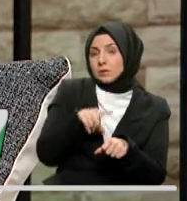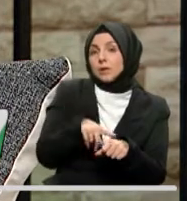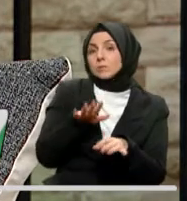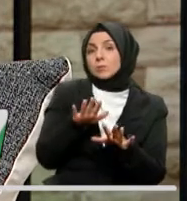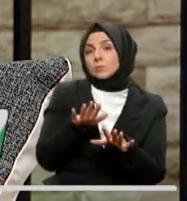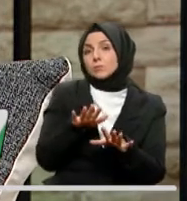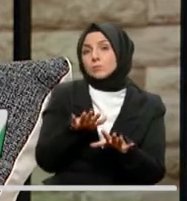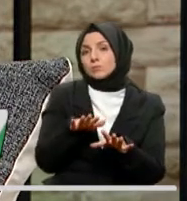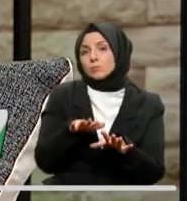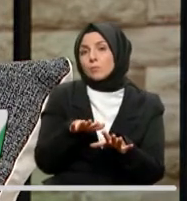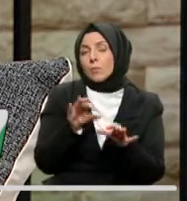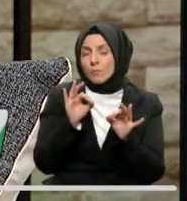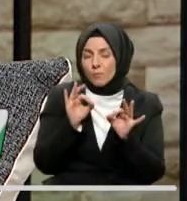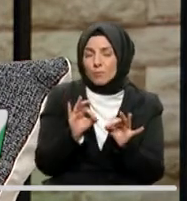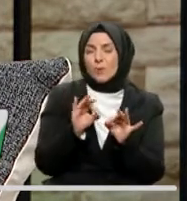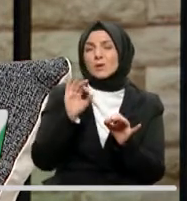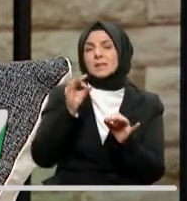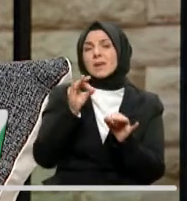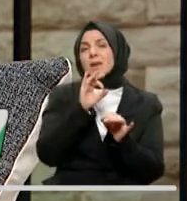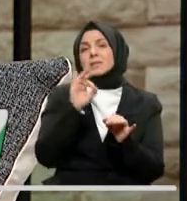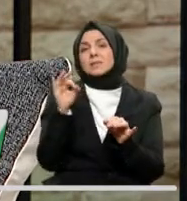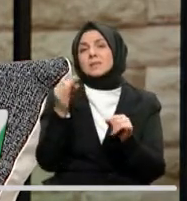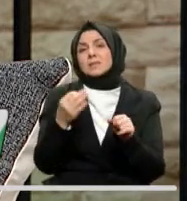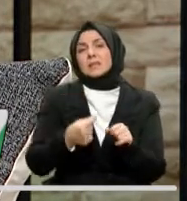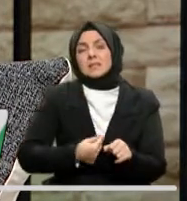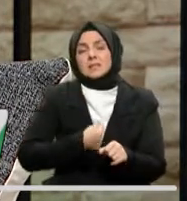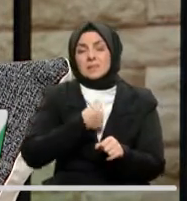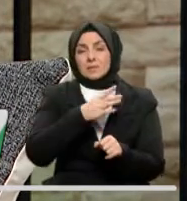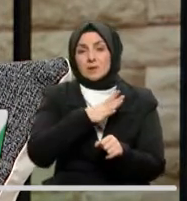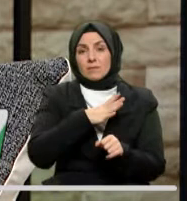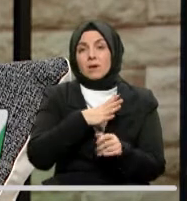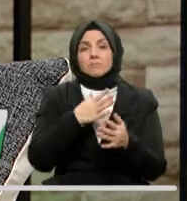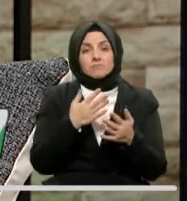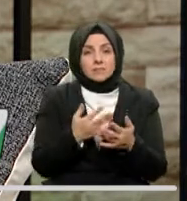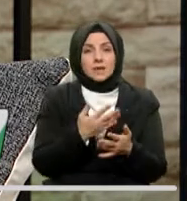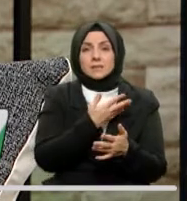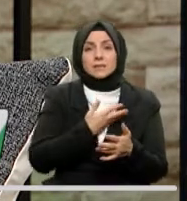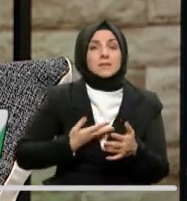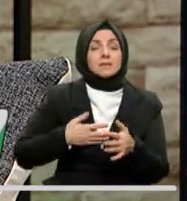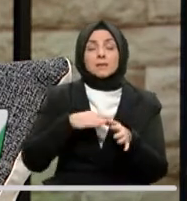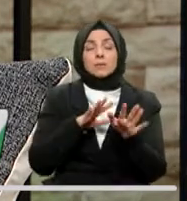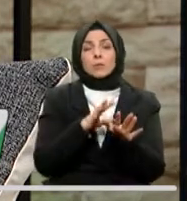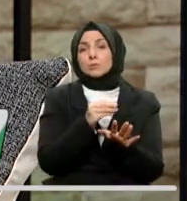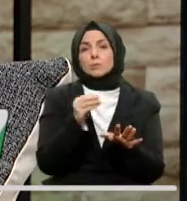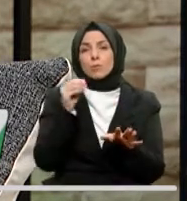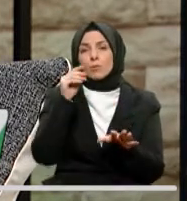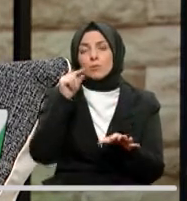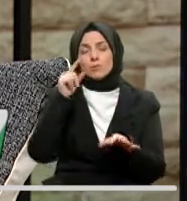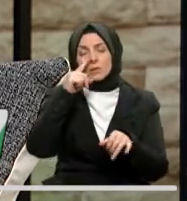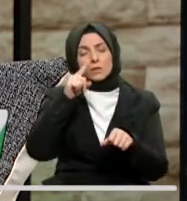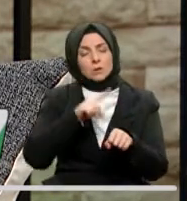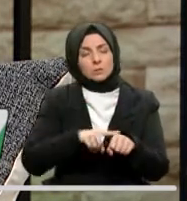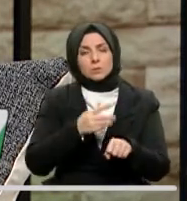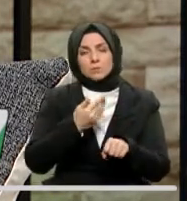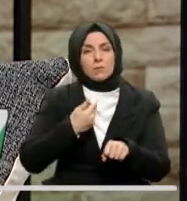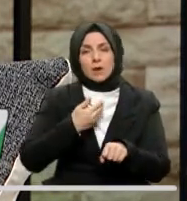bu kadar hem dedik ya layık görmemek ve Alışık olmamak Hani sevilmemeye o kadar ikna olmuşuz ki kendi evladımız